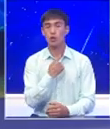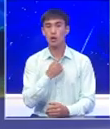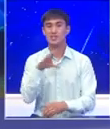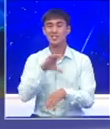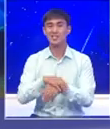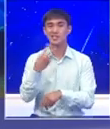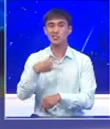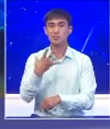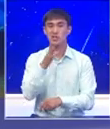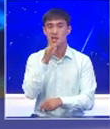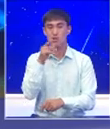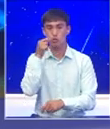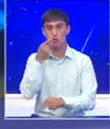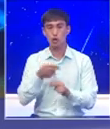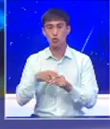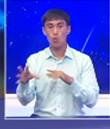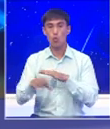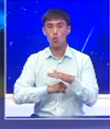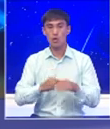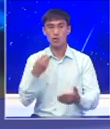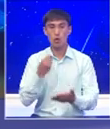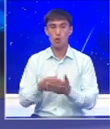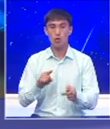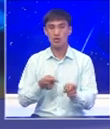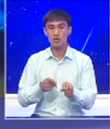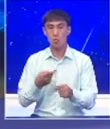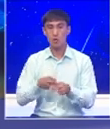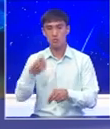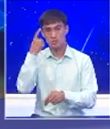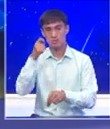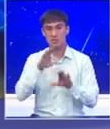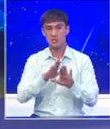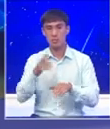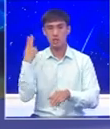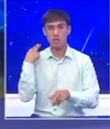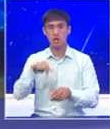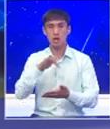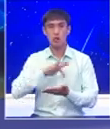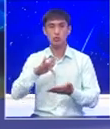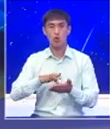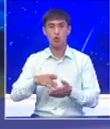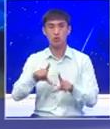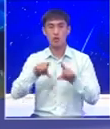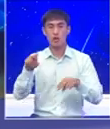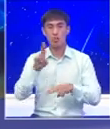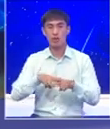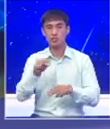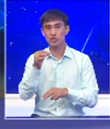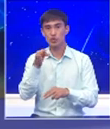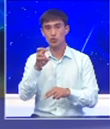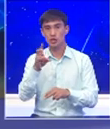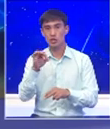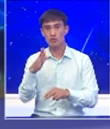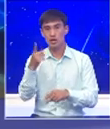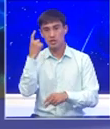задержан 35-летний мужчина, который угнал дорогой внедорожник. Об этом сообщил заместитель начальника городского департамента полиции Чингиз